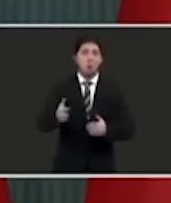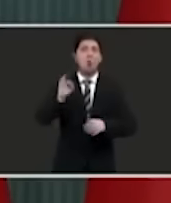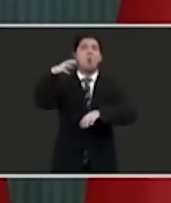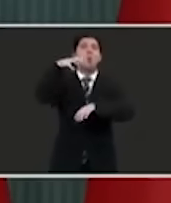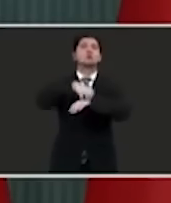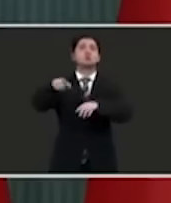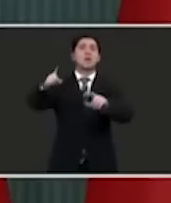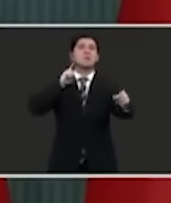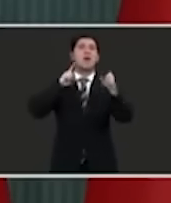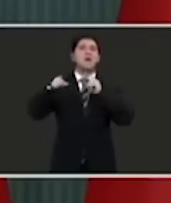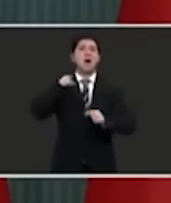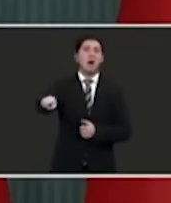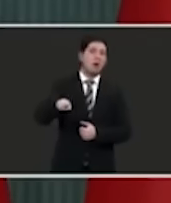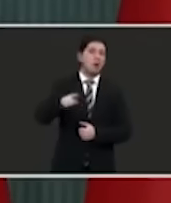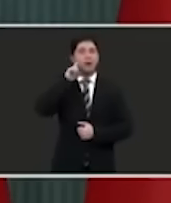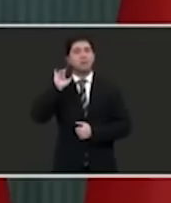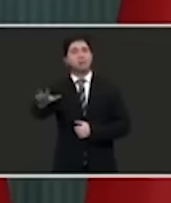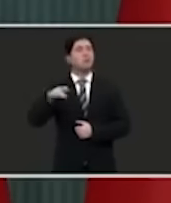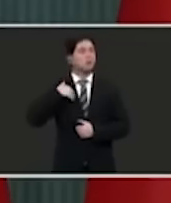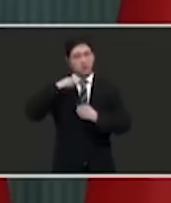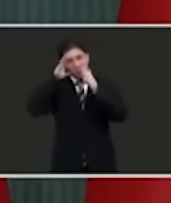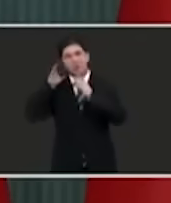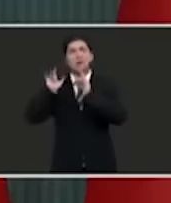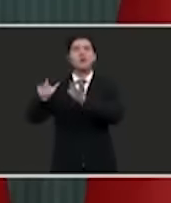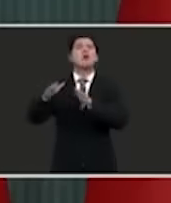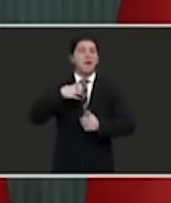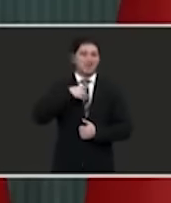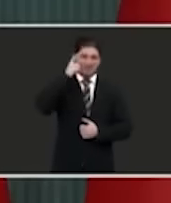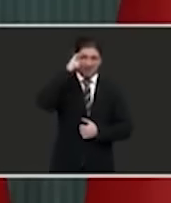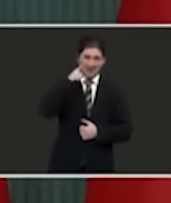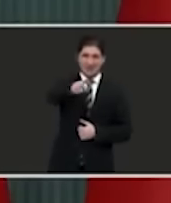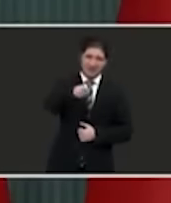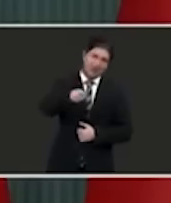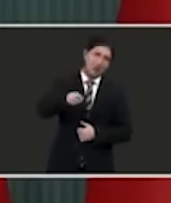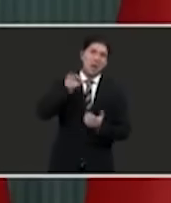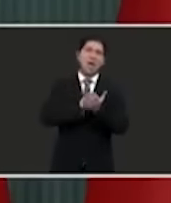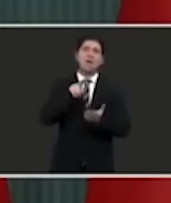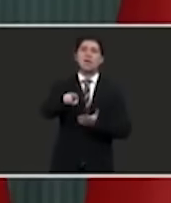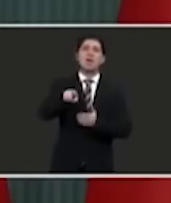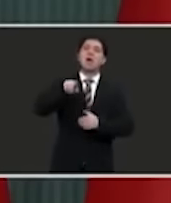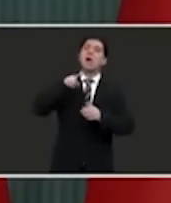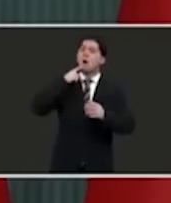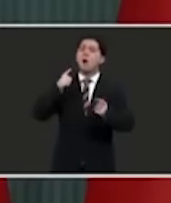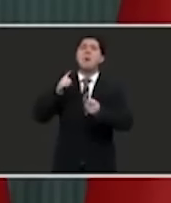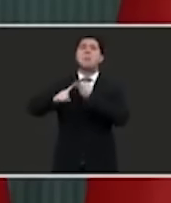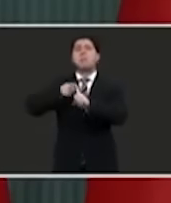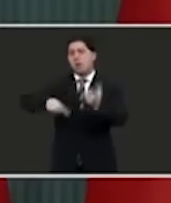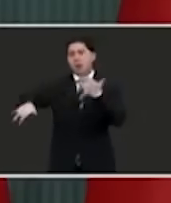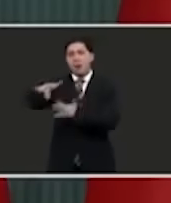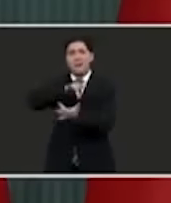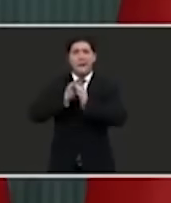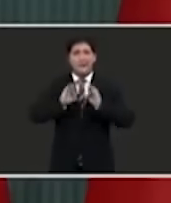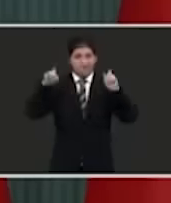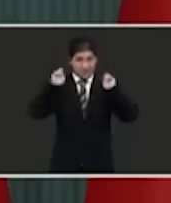davasına şaşı bakanlara, hatta kendi akıllarınca istihza ile sulandırmaya çalışanlara